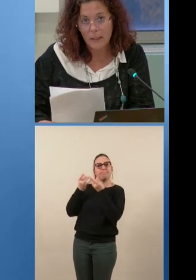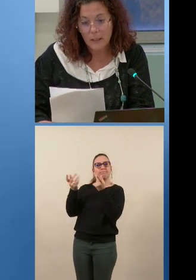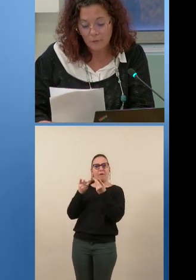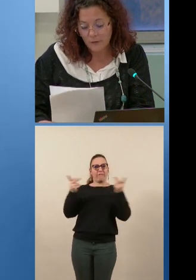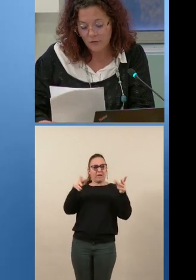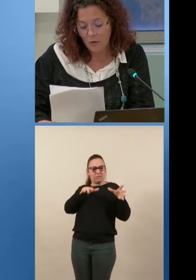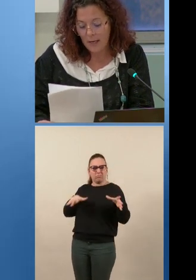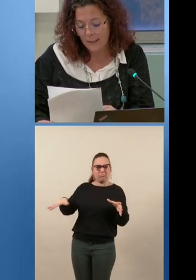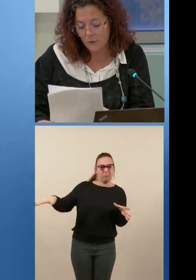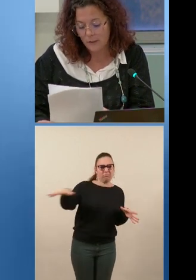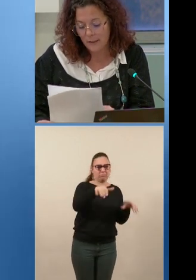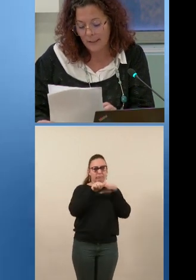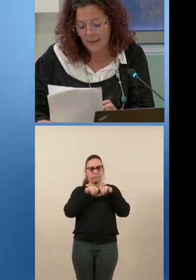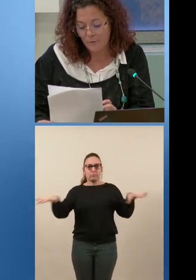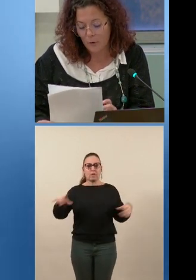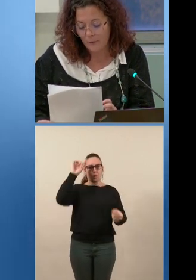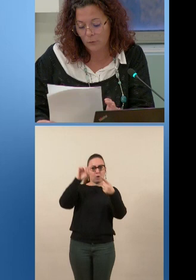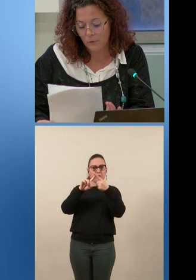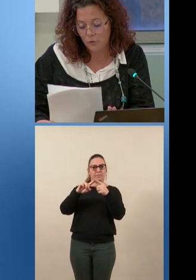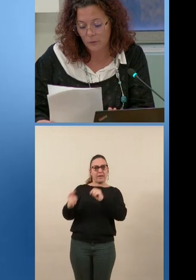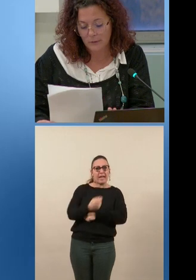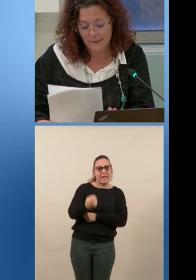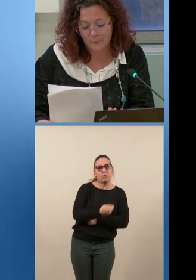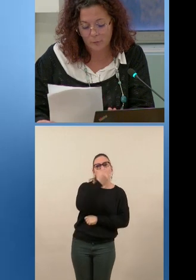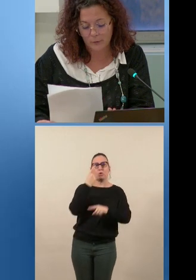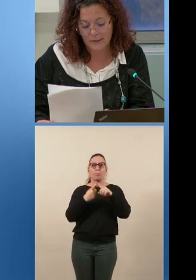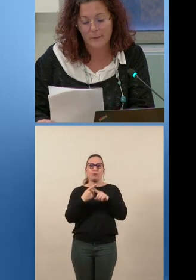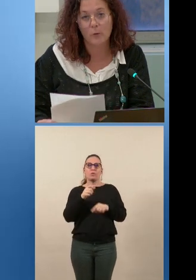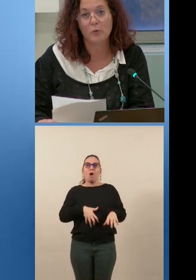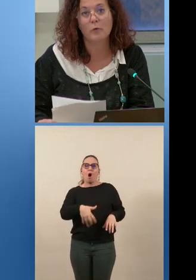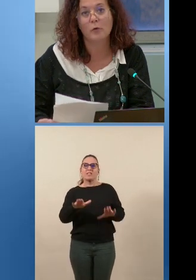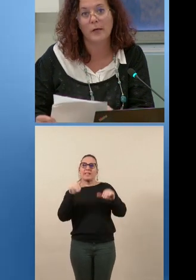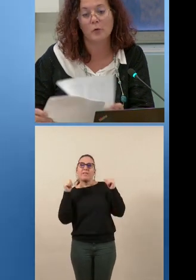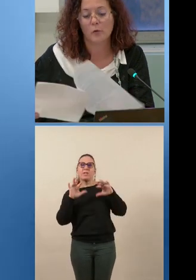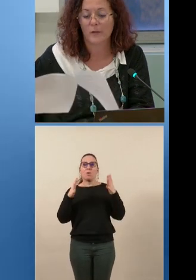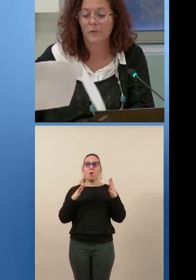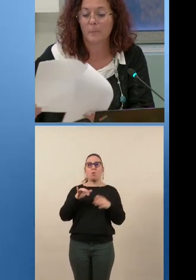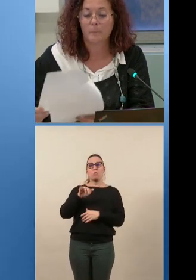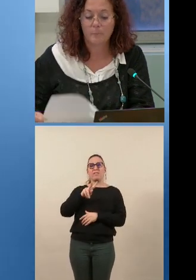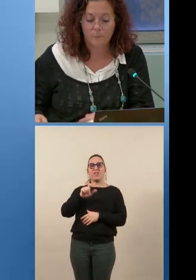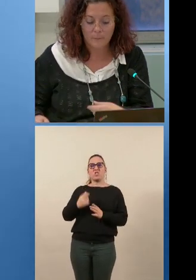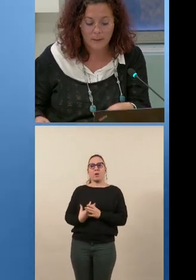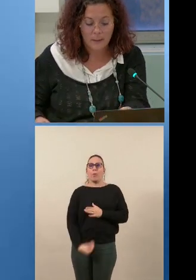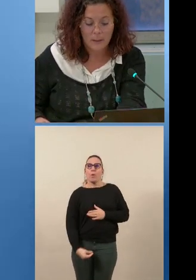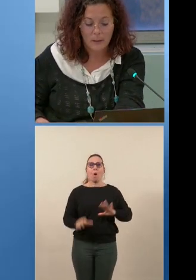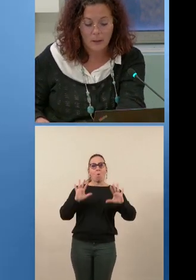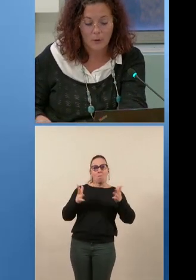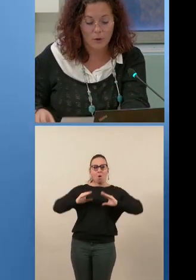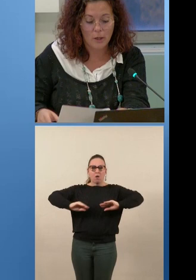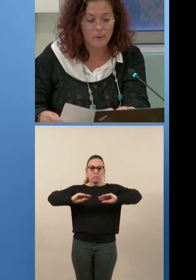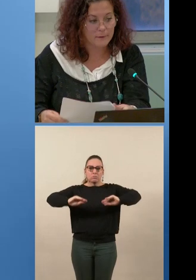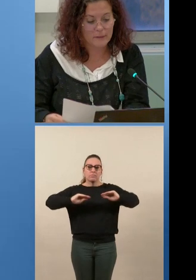ville visant à éduquer et à informer sur les sujets de contraception et d'interruption volontaire de grossesse